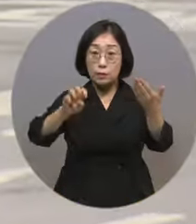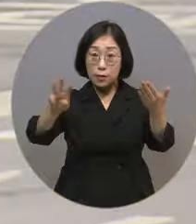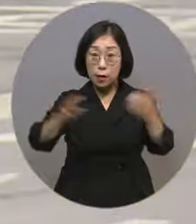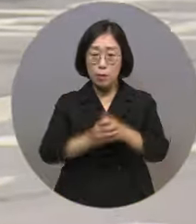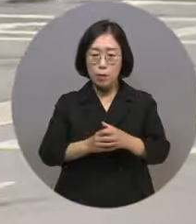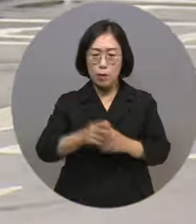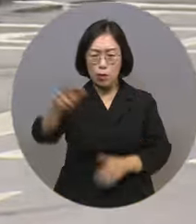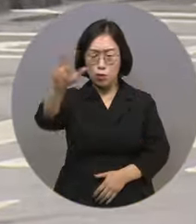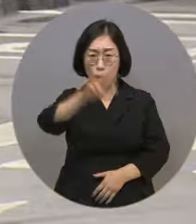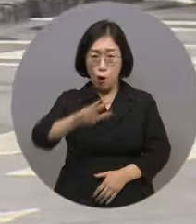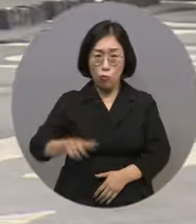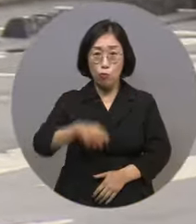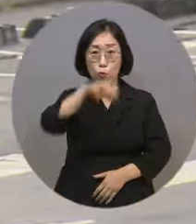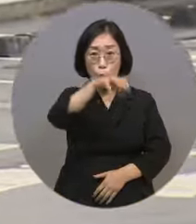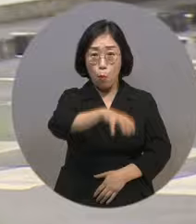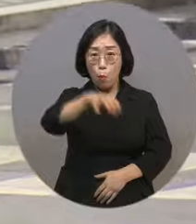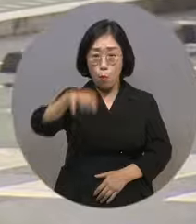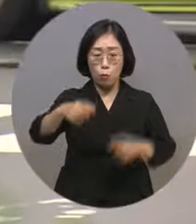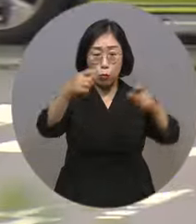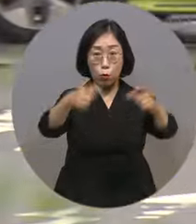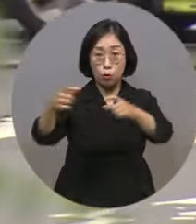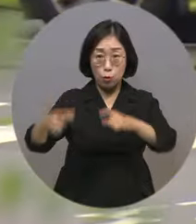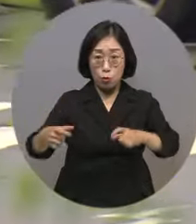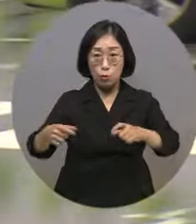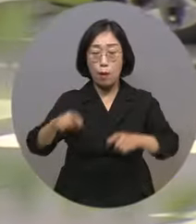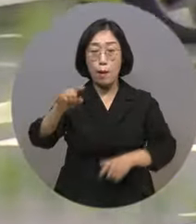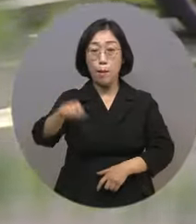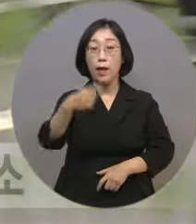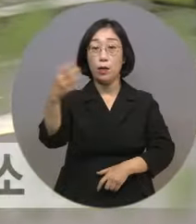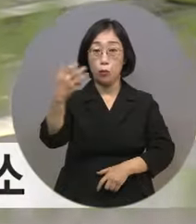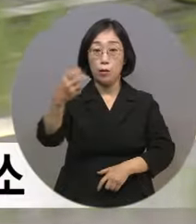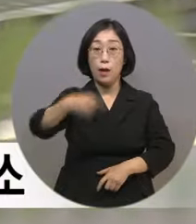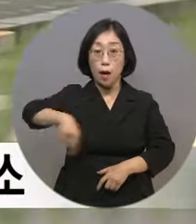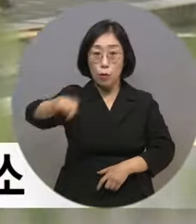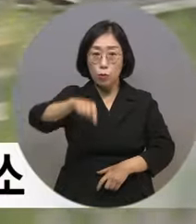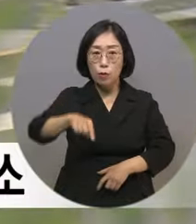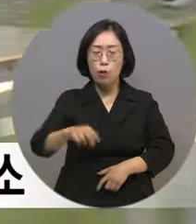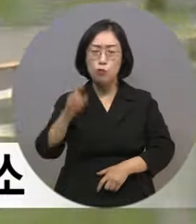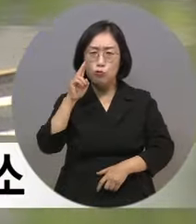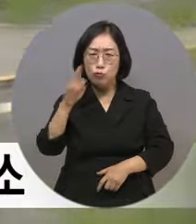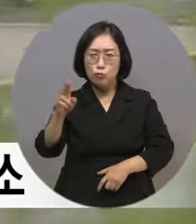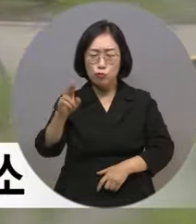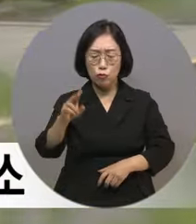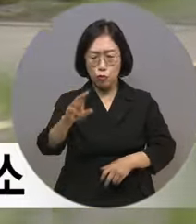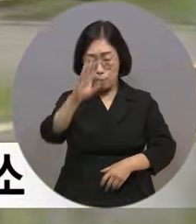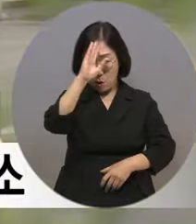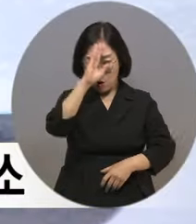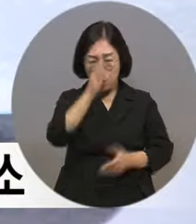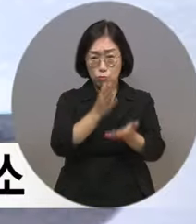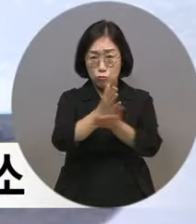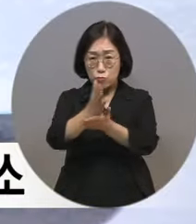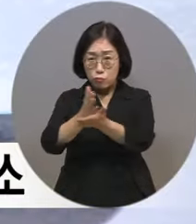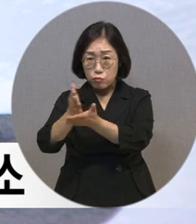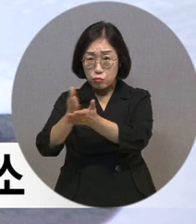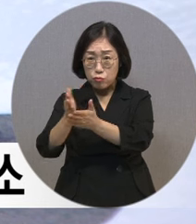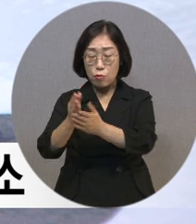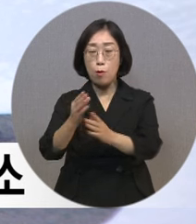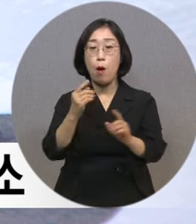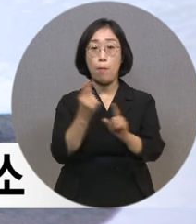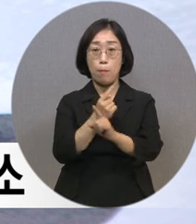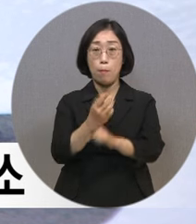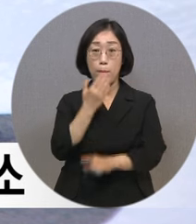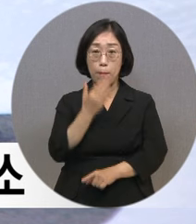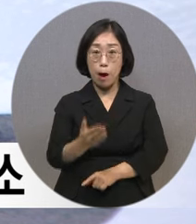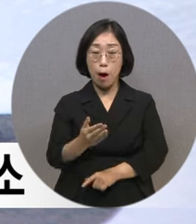권역 지역 응급의료 센터 10여 개소 중 27종 중증 응급 질환별 평균 진료가능 기관수는